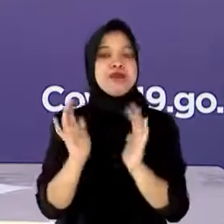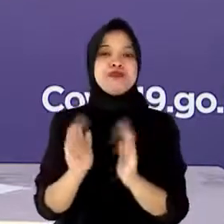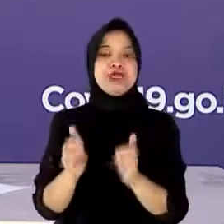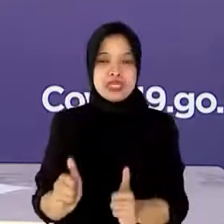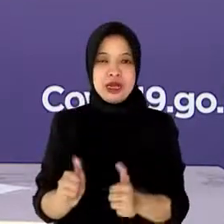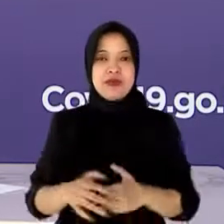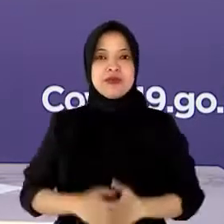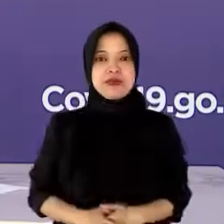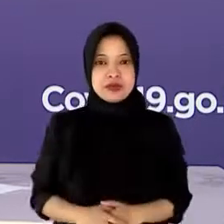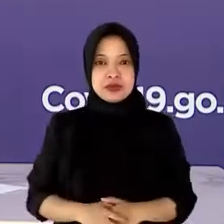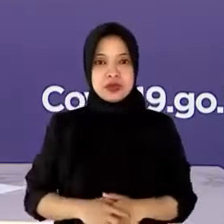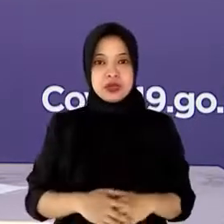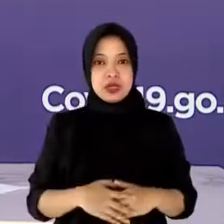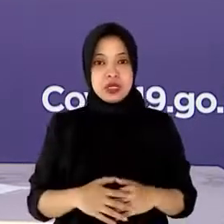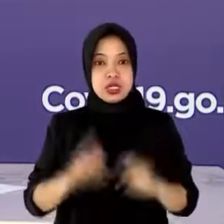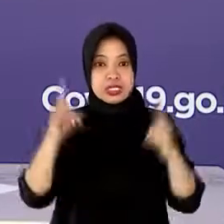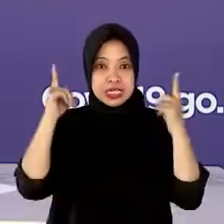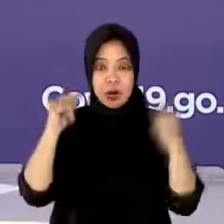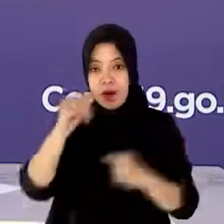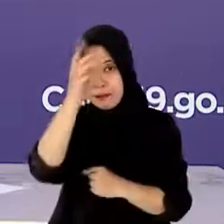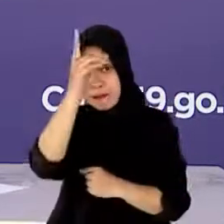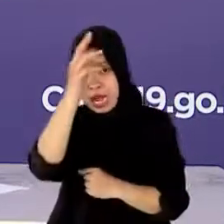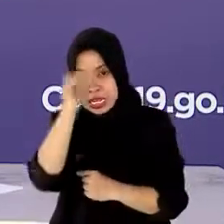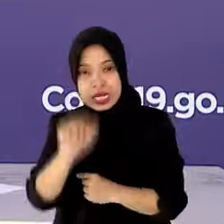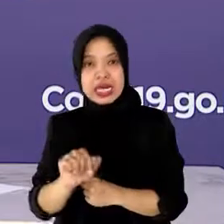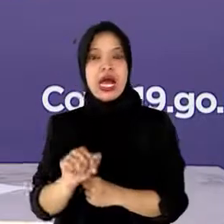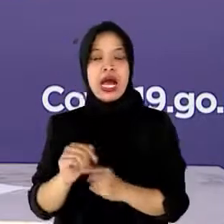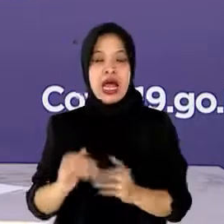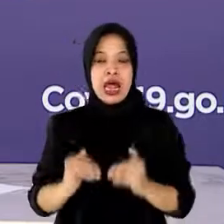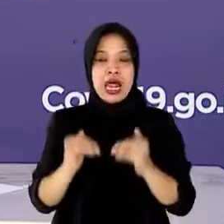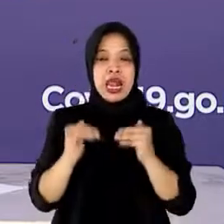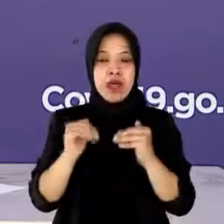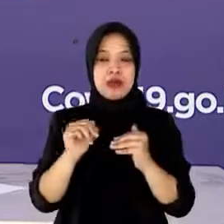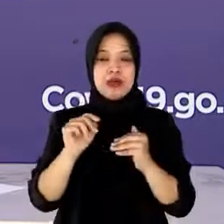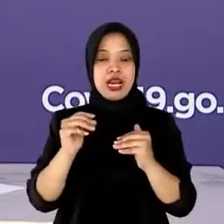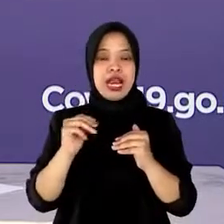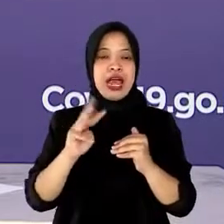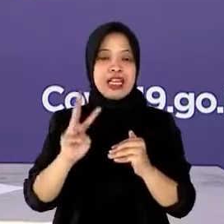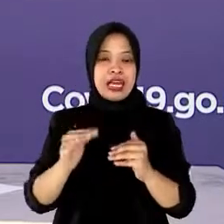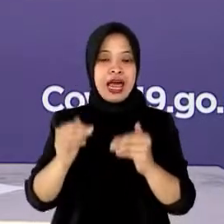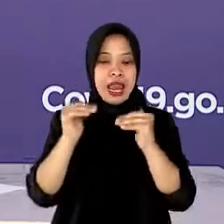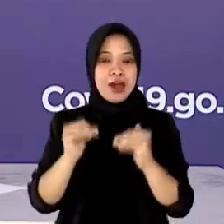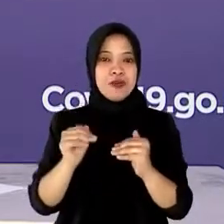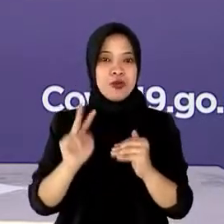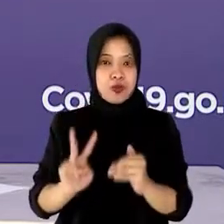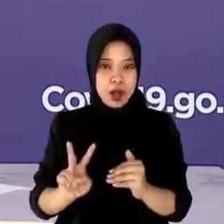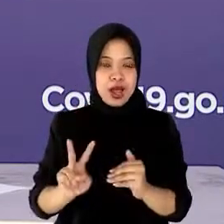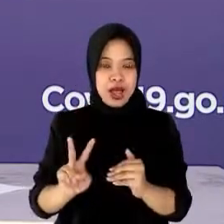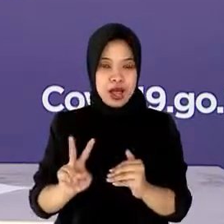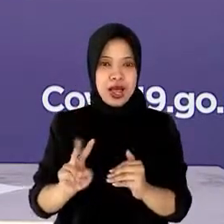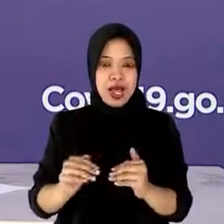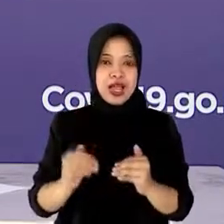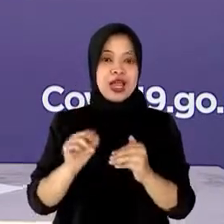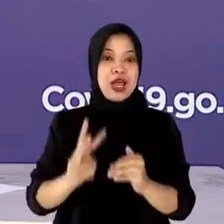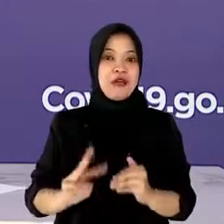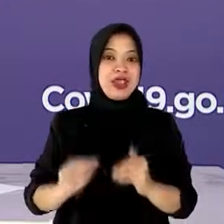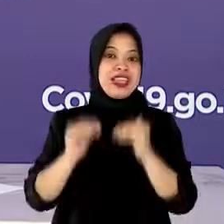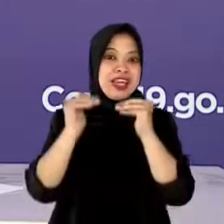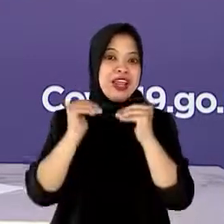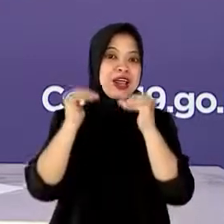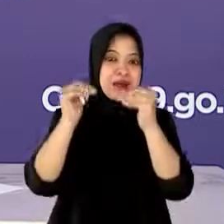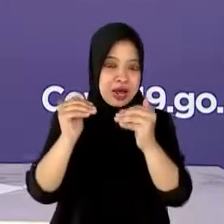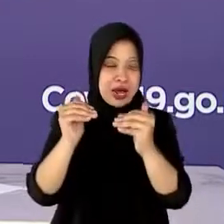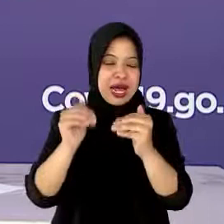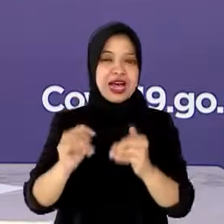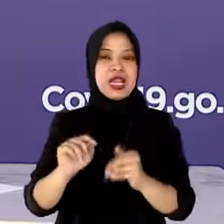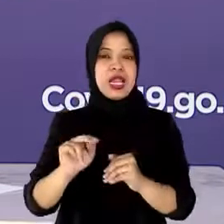dan bagi daerah di Pulau Jawa Bali yang masuk ke level 3 dan 2 dan daerah diluar area pulau Jawa Bali